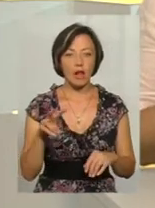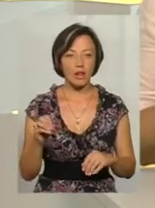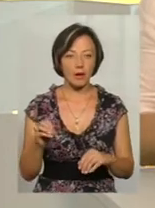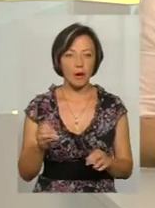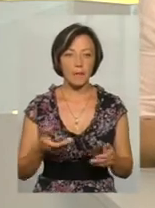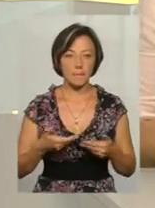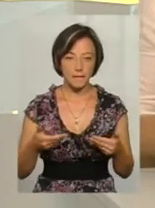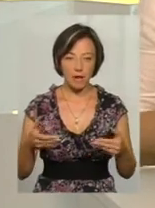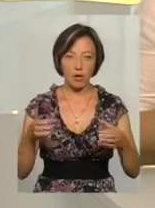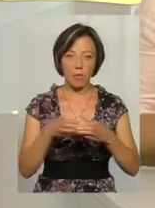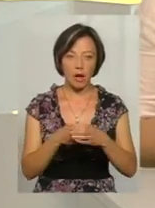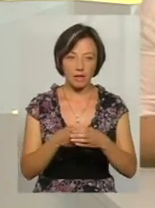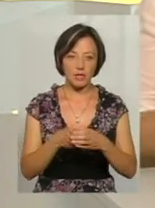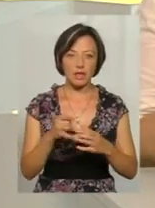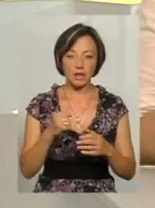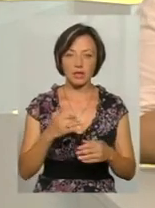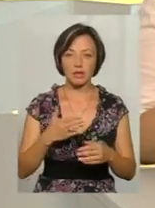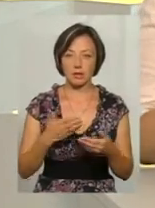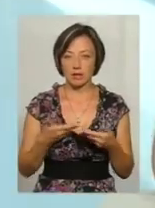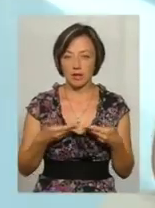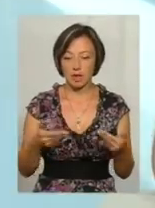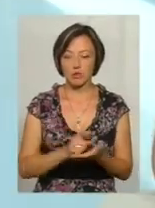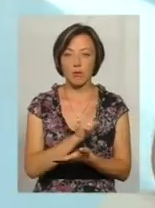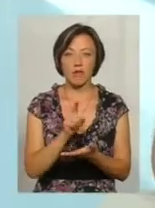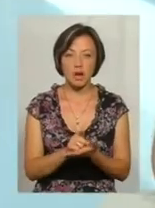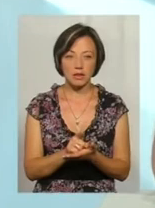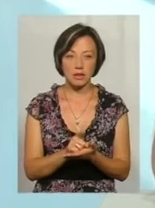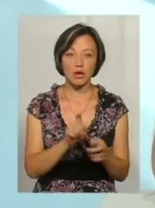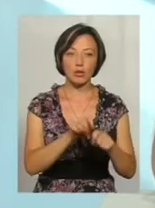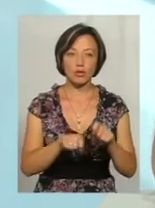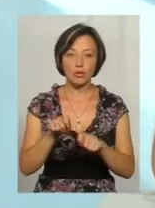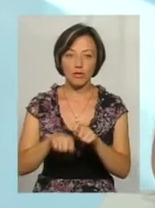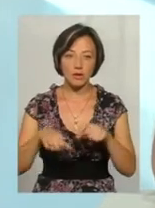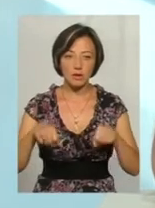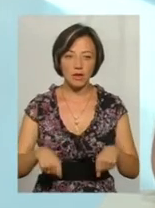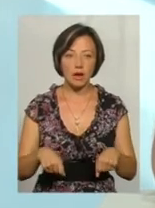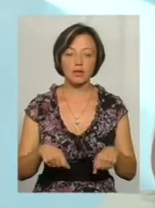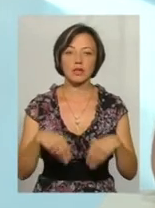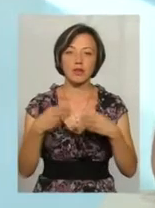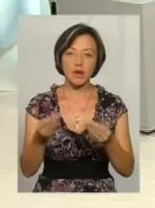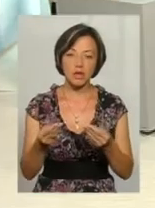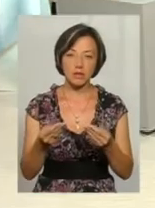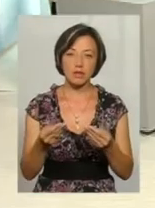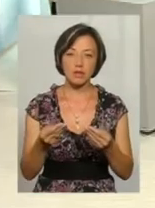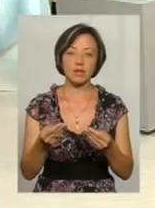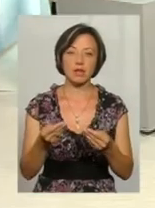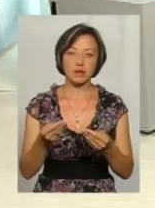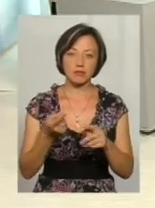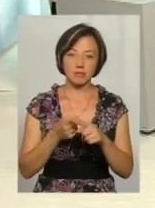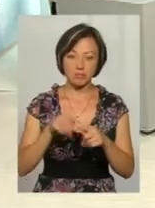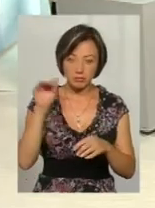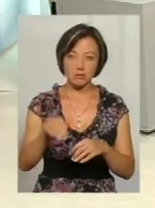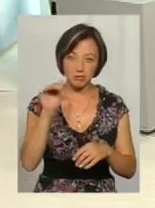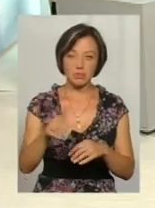ми громада, і на нас лежить зобов'язання контролювати владу, давати їй копняка, коли треба. Що